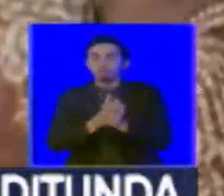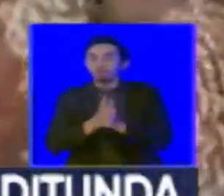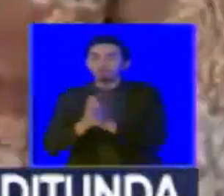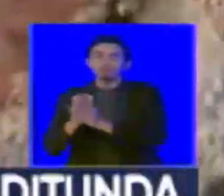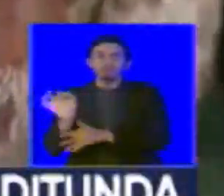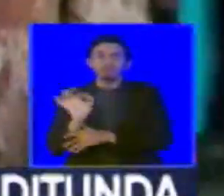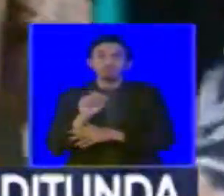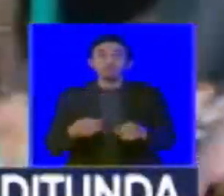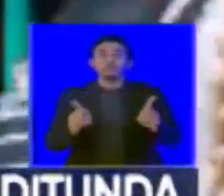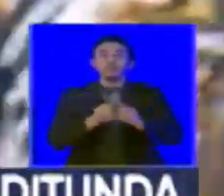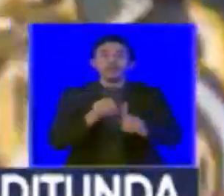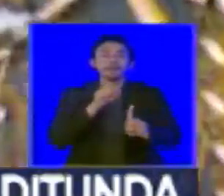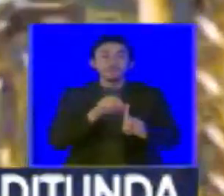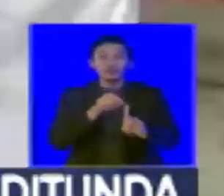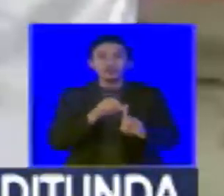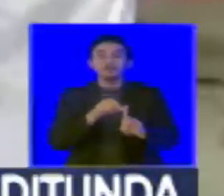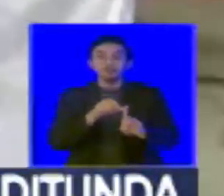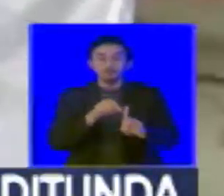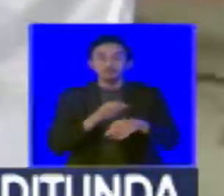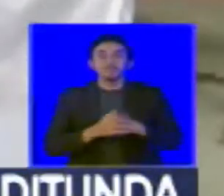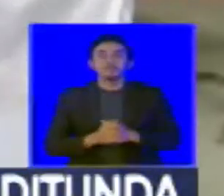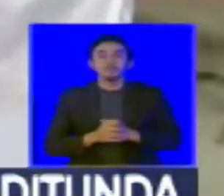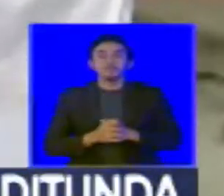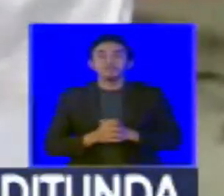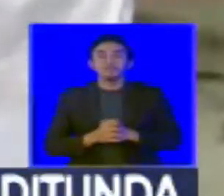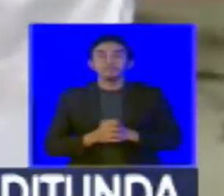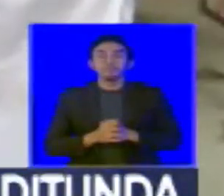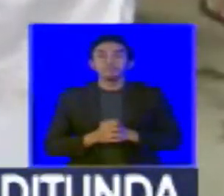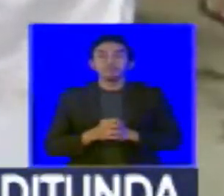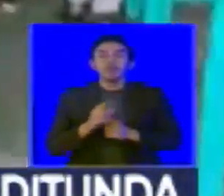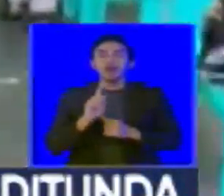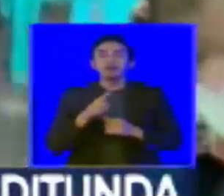Watu, Banten hanya menggelar akad nikah saja dan menunda resepsi pernikahan.